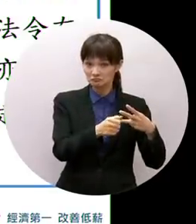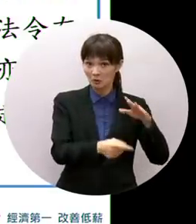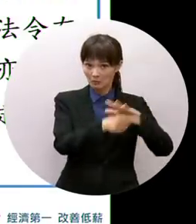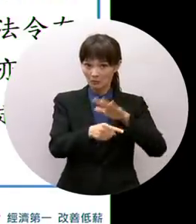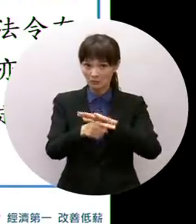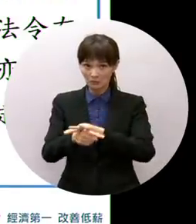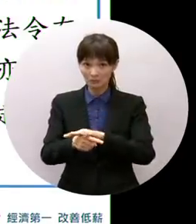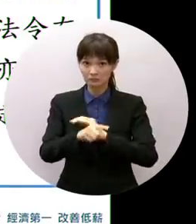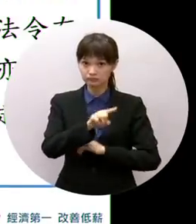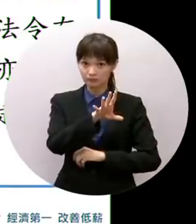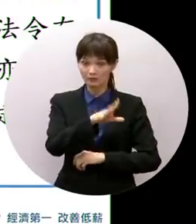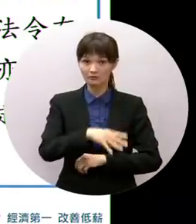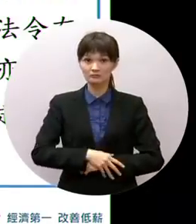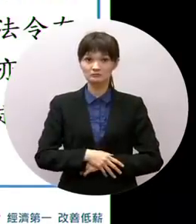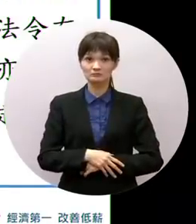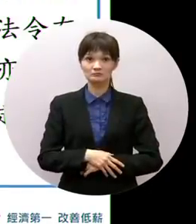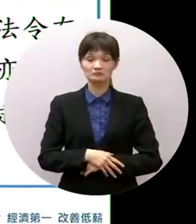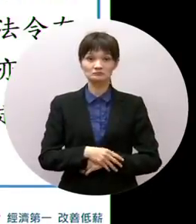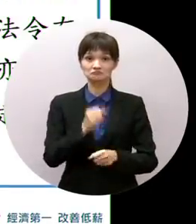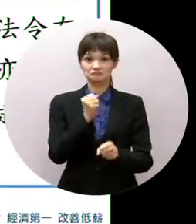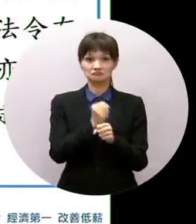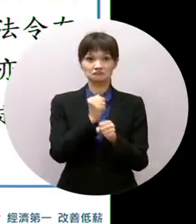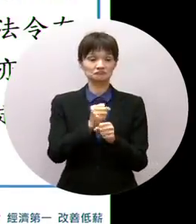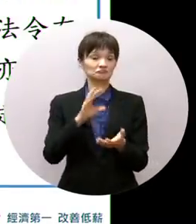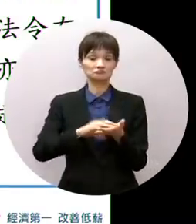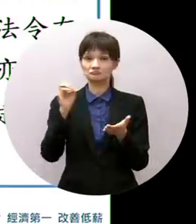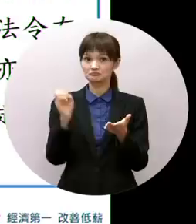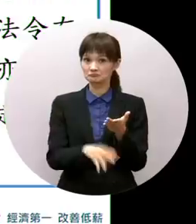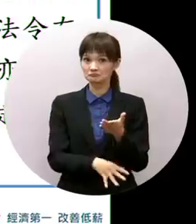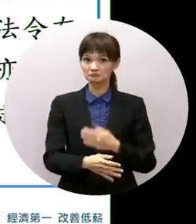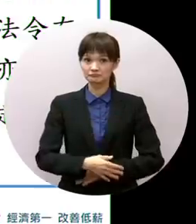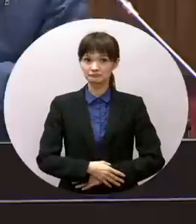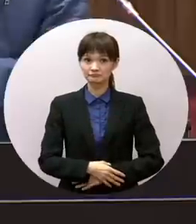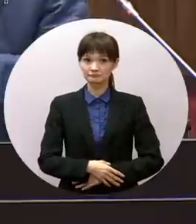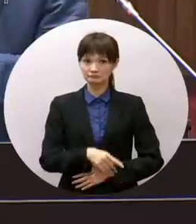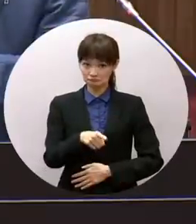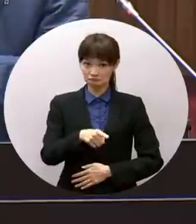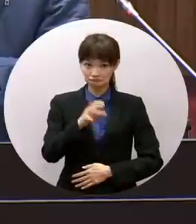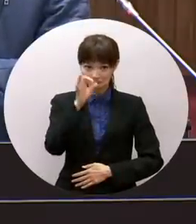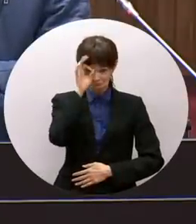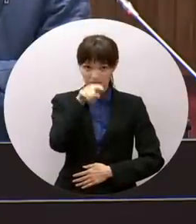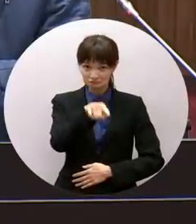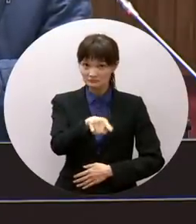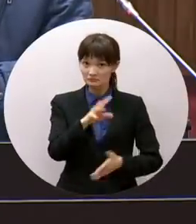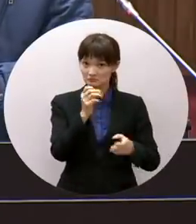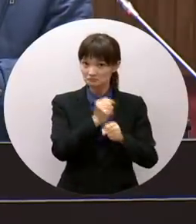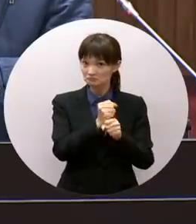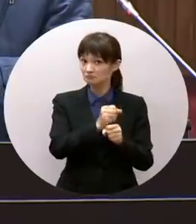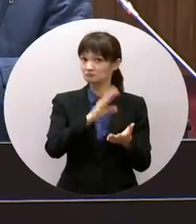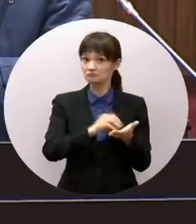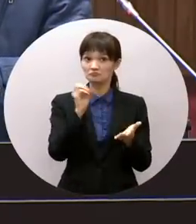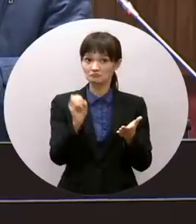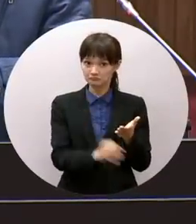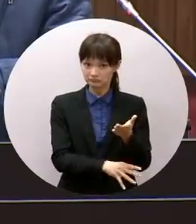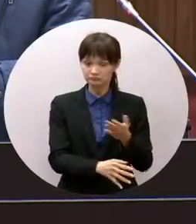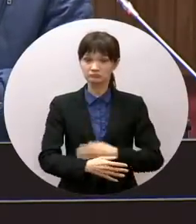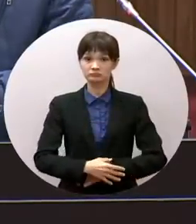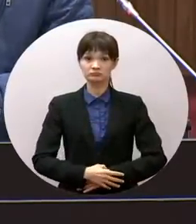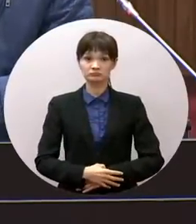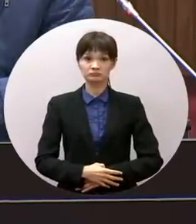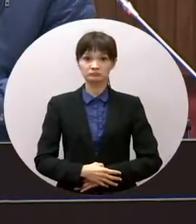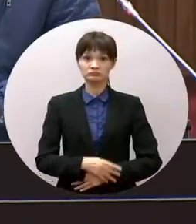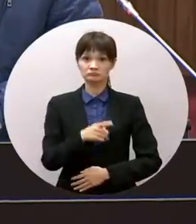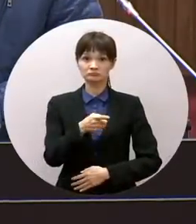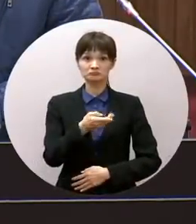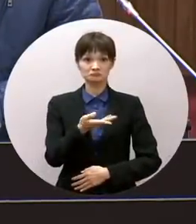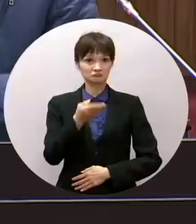之规定者，应以撤职哦，都是撤职哦。那我们来看看，